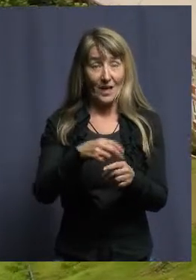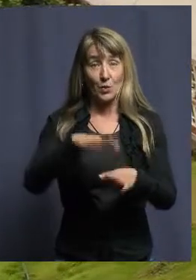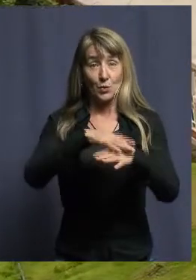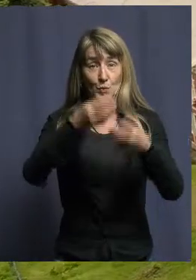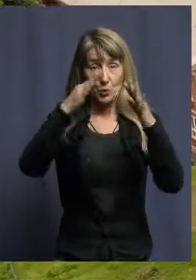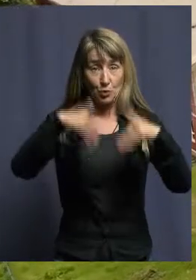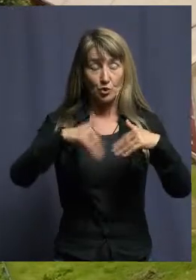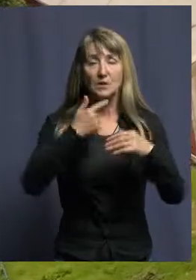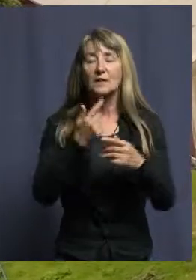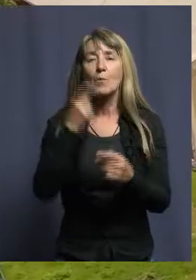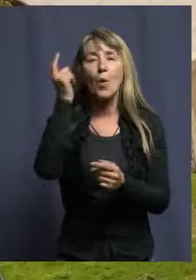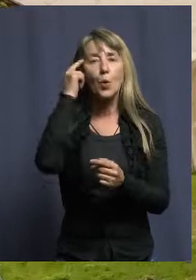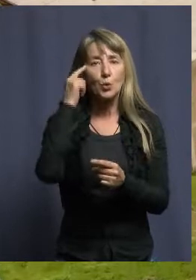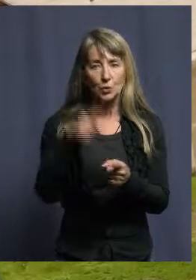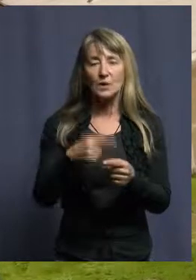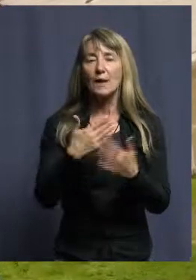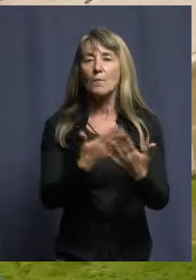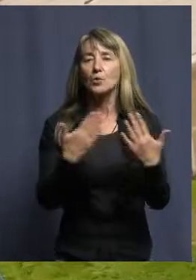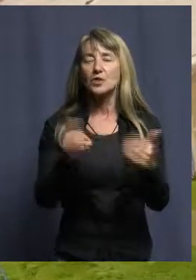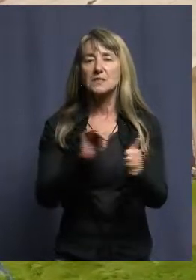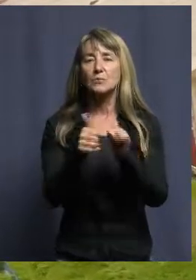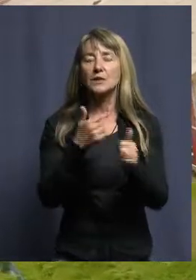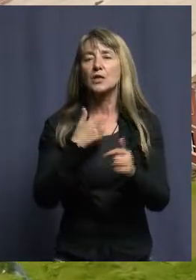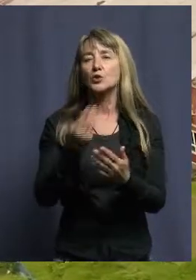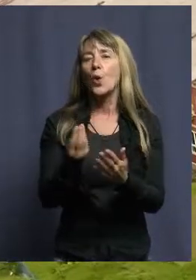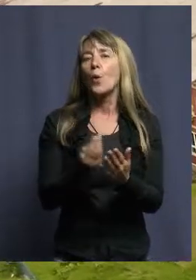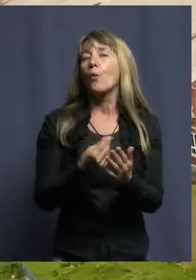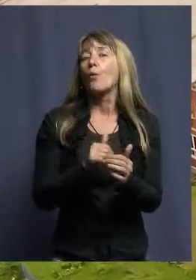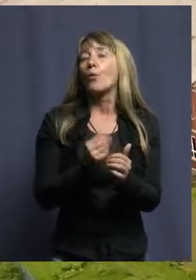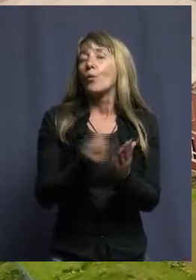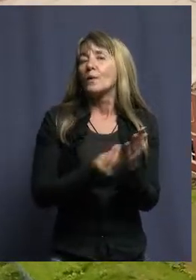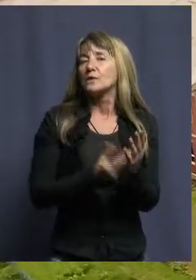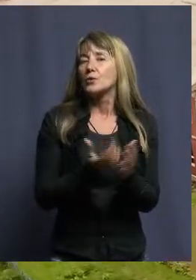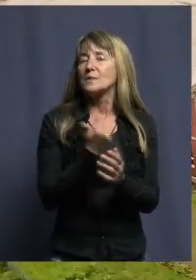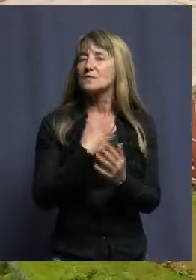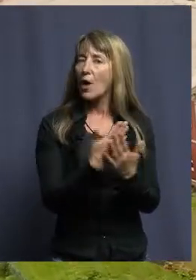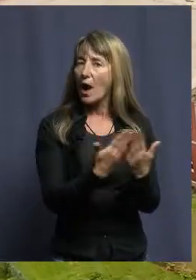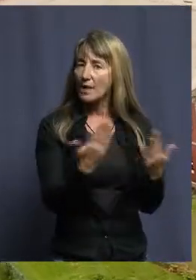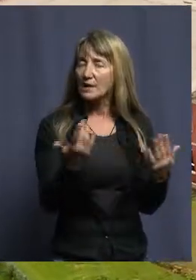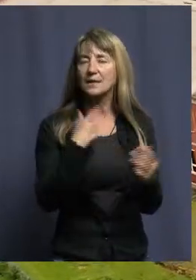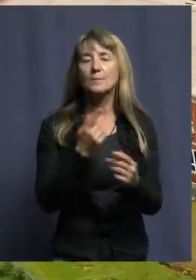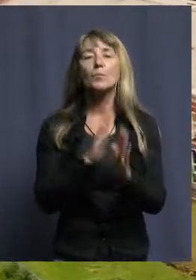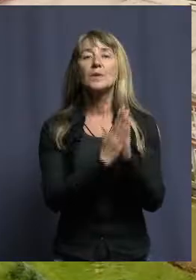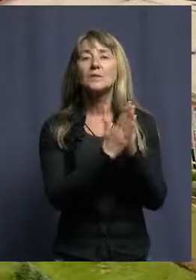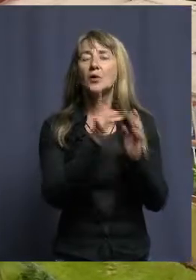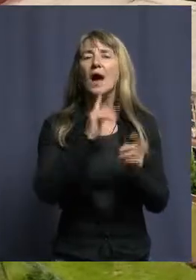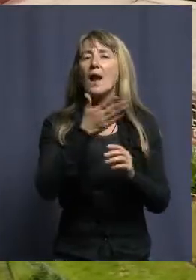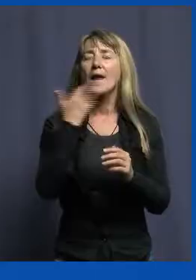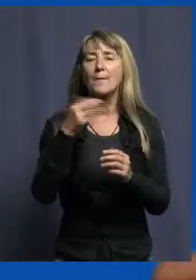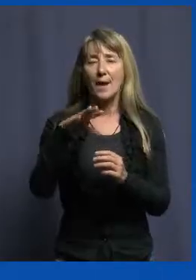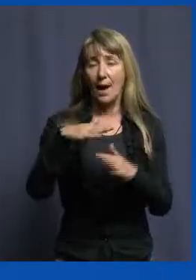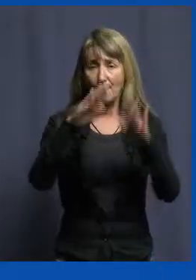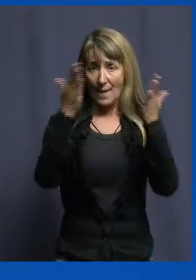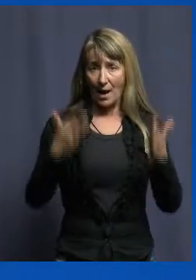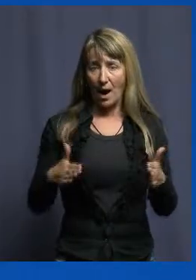damo kulturi, da u jednoj recimo bude muzej sporta i da naši umetnici dobiju svoje atelje, u drugoj da bude biblioteka kako nemate na Balkanu. Dakle,